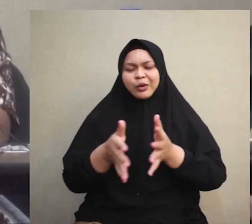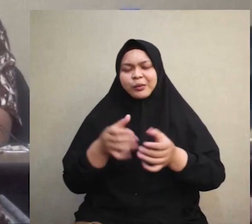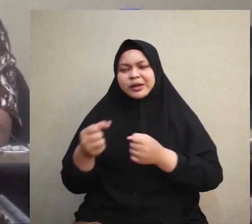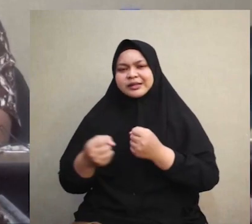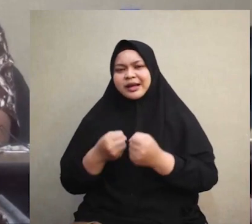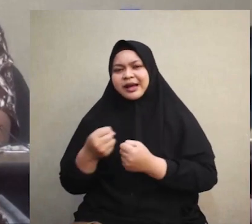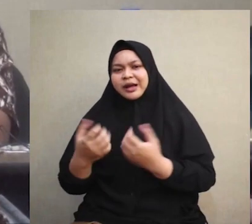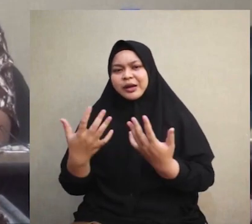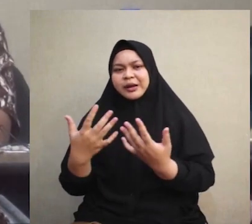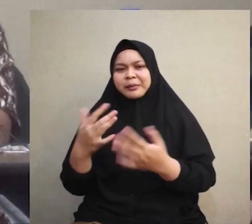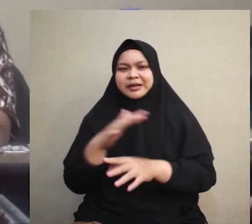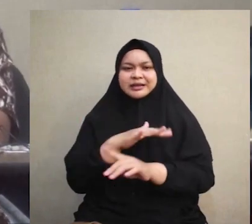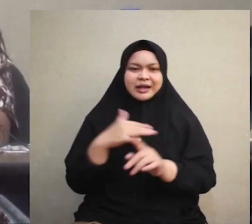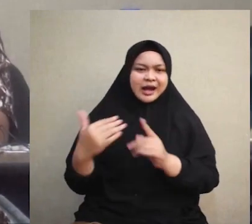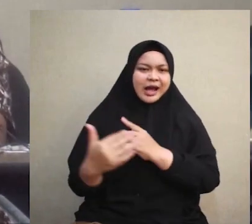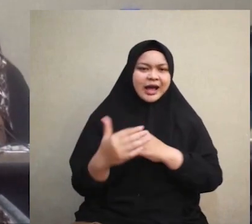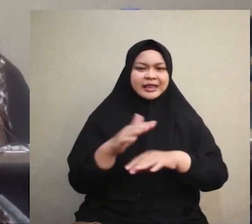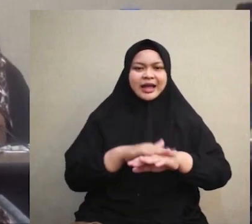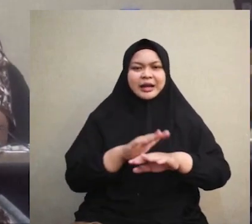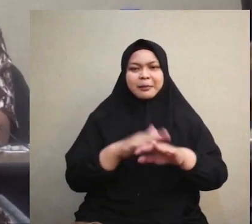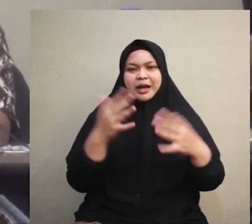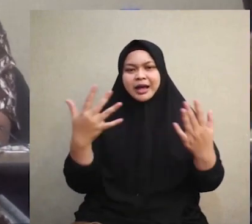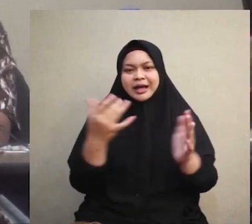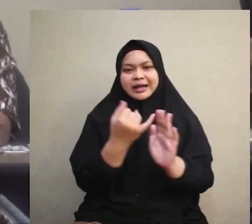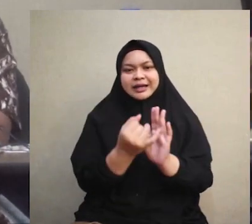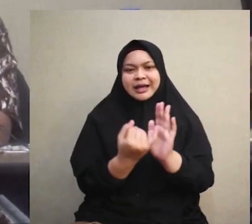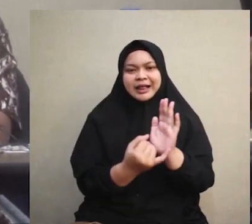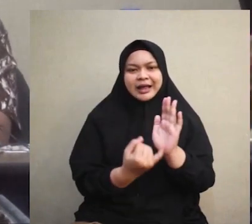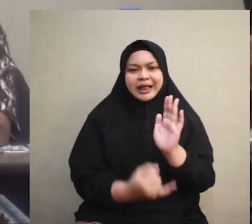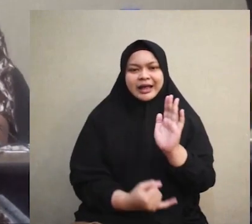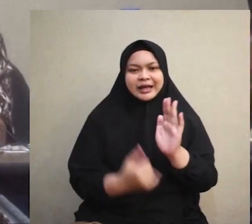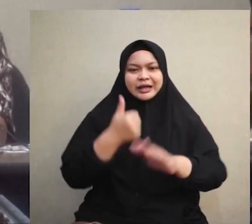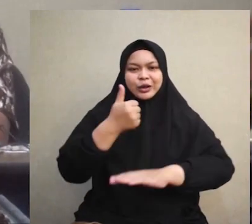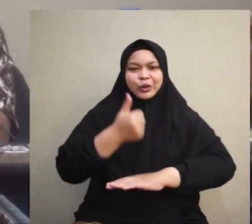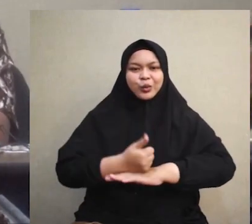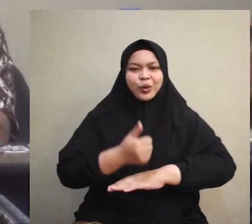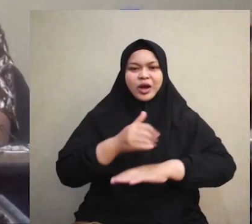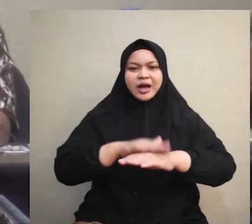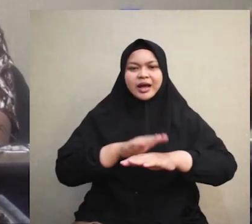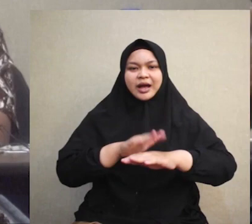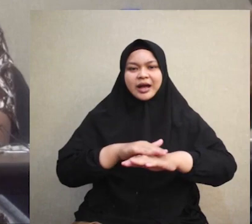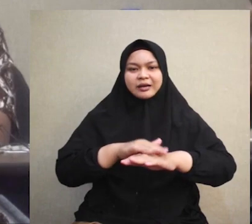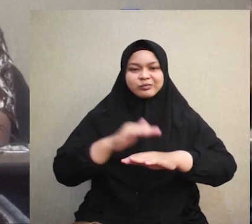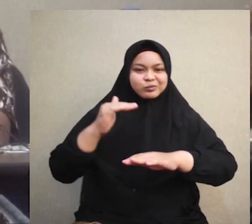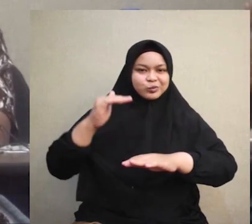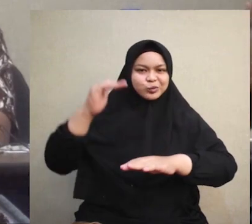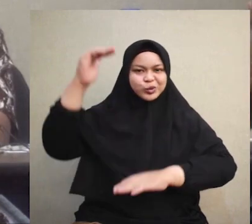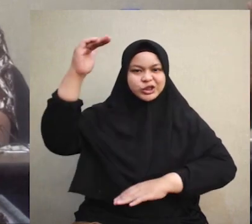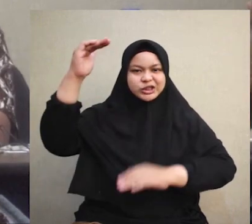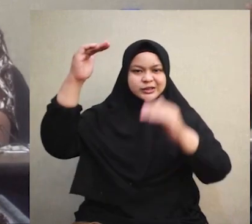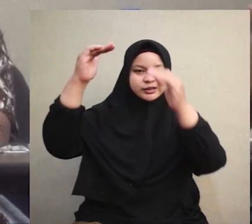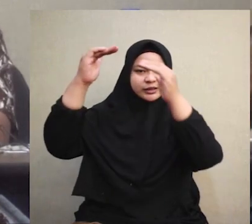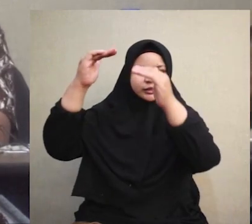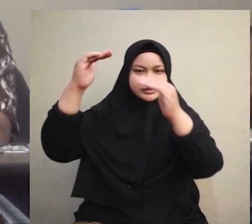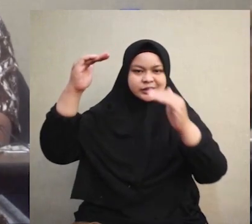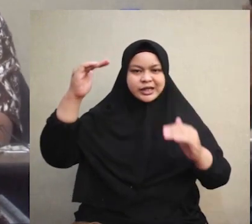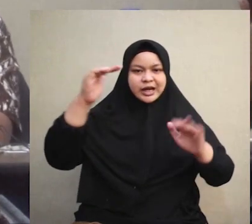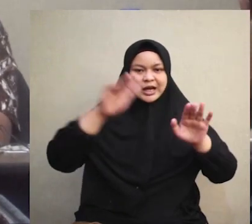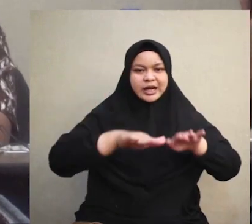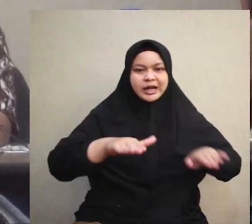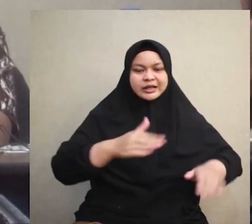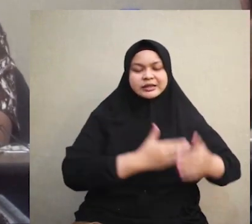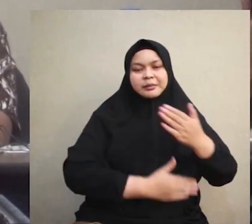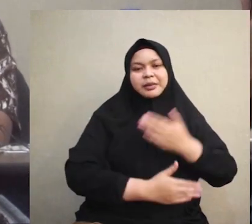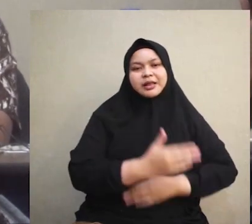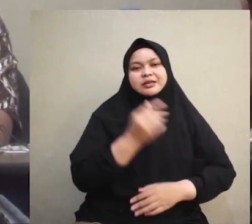ada contoh dari masyarakat adat ya bagaimana nilai dari ketua adat itu lebih tinggi daripada anak disabilitas